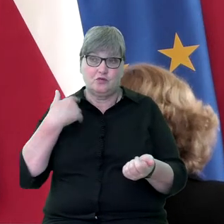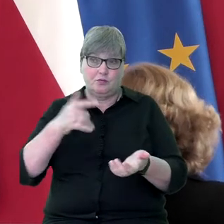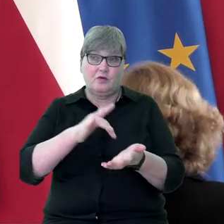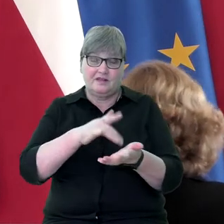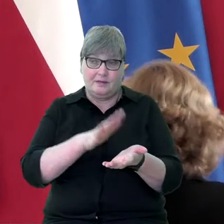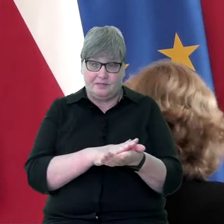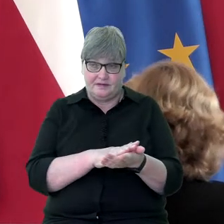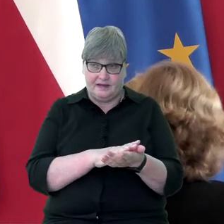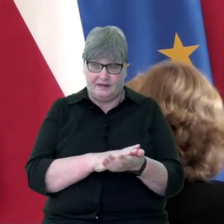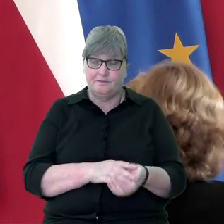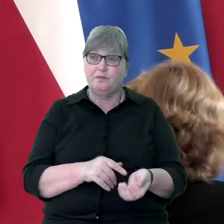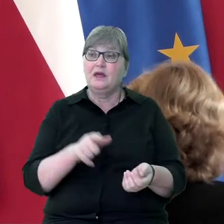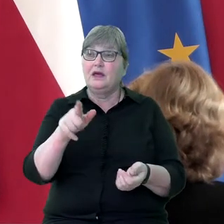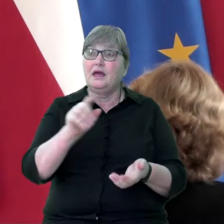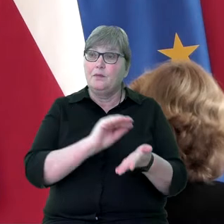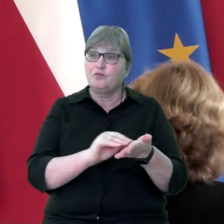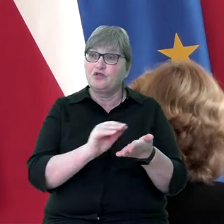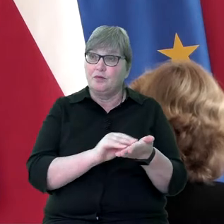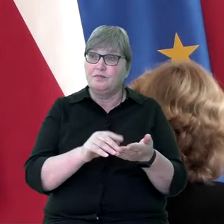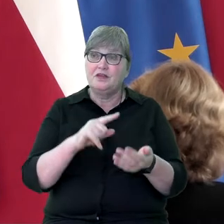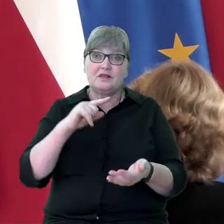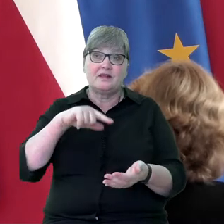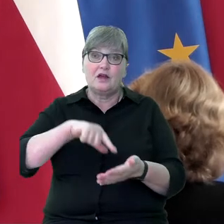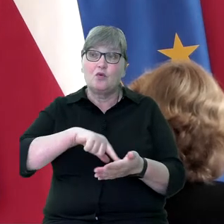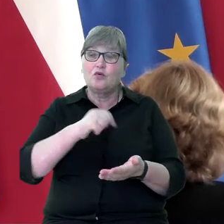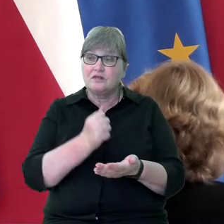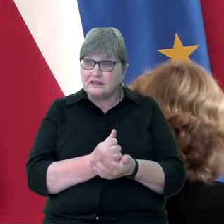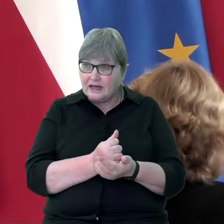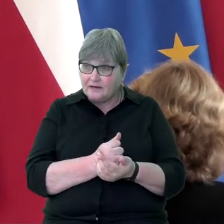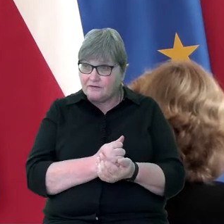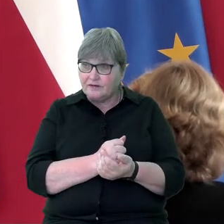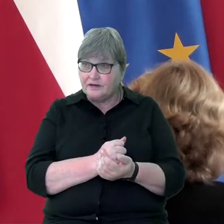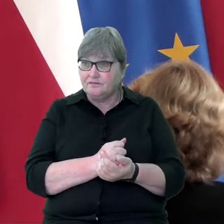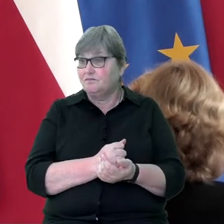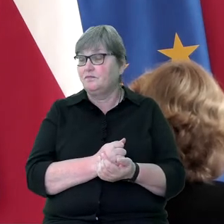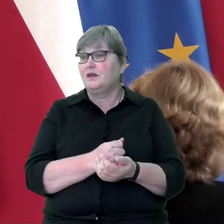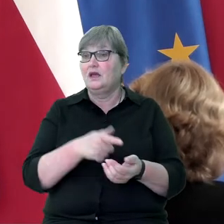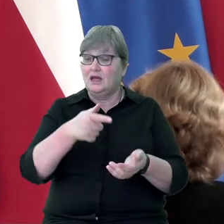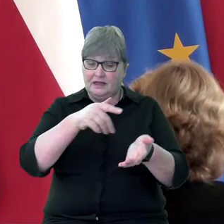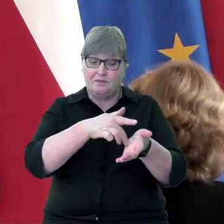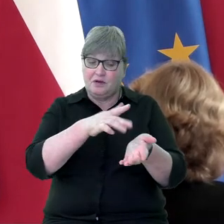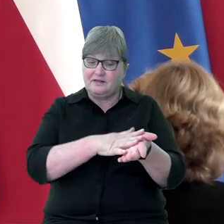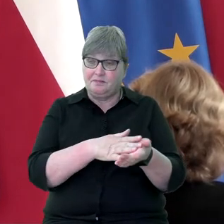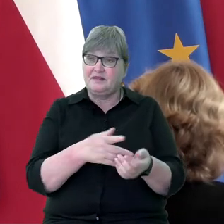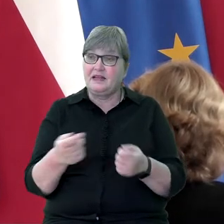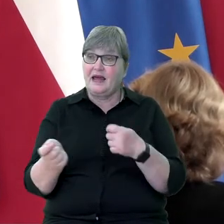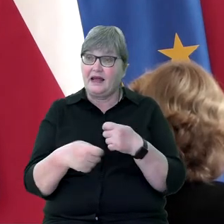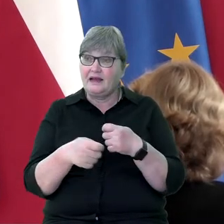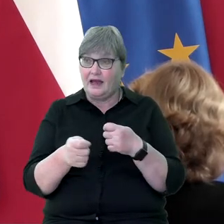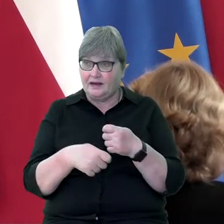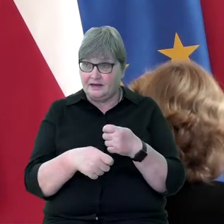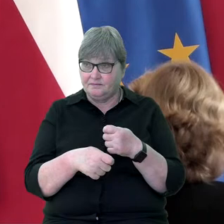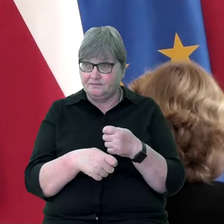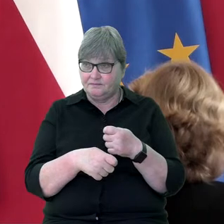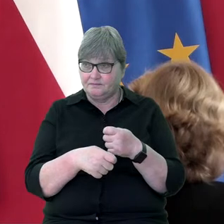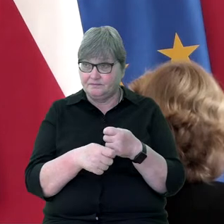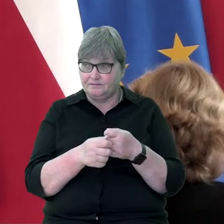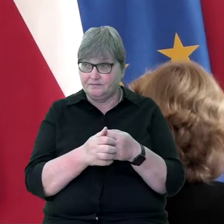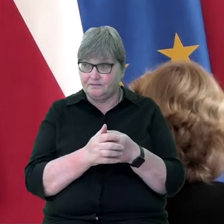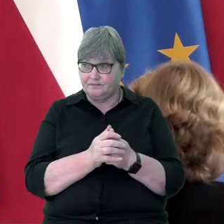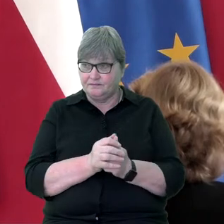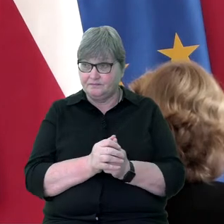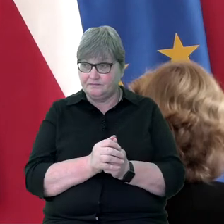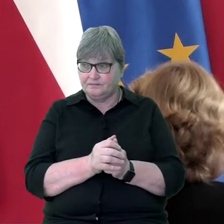Przepisy ustawy przewidywały prawa, które miały równoważyć te liczne